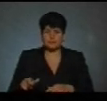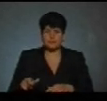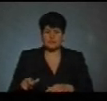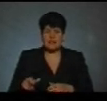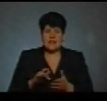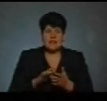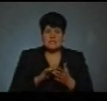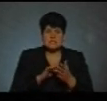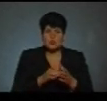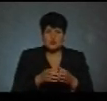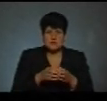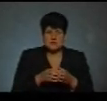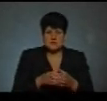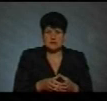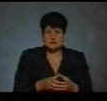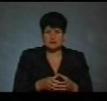екскурсійних,